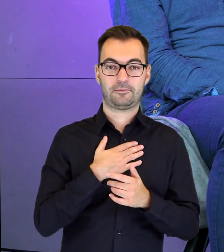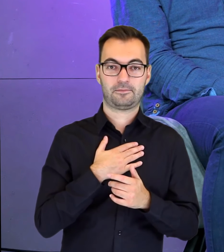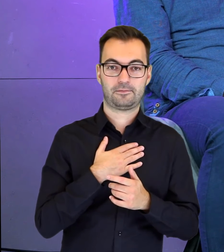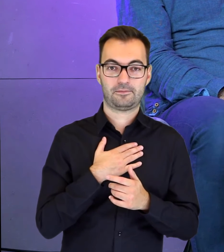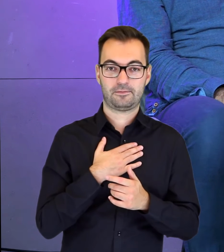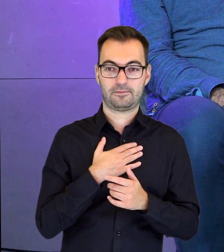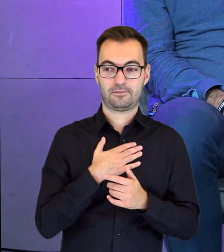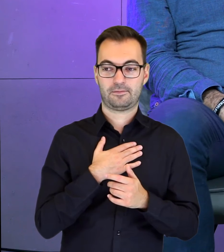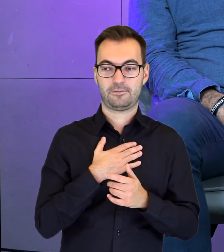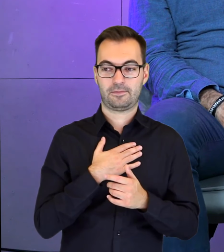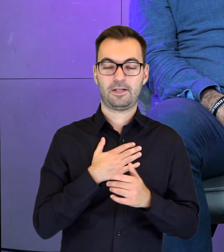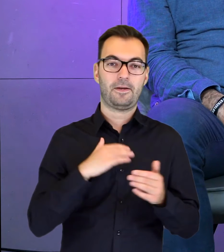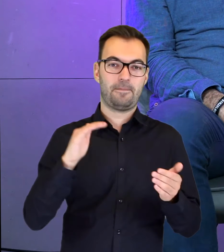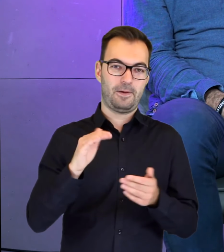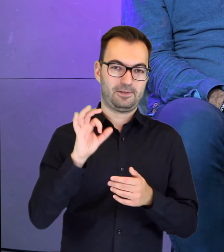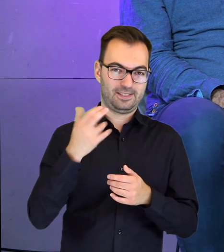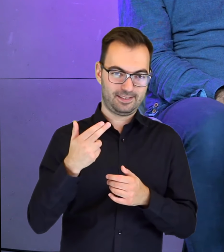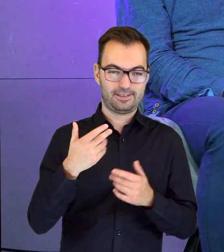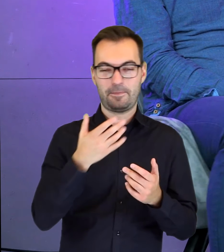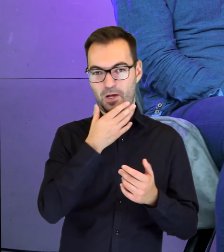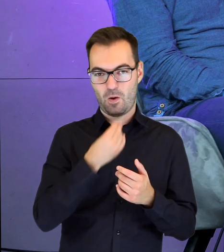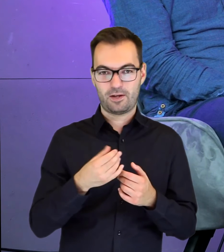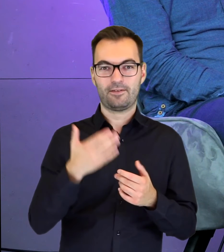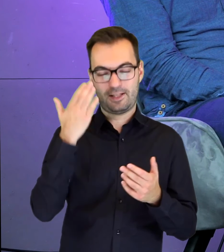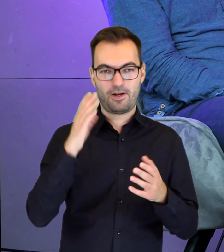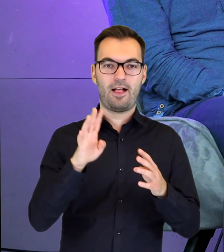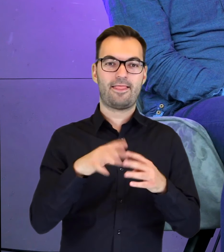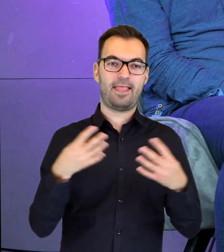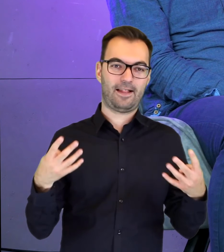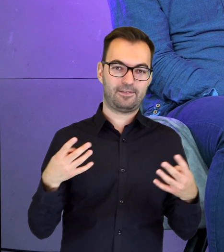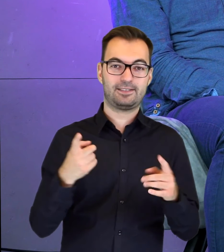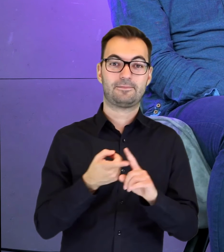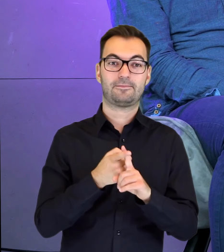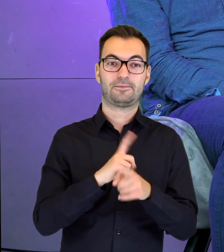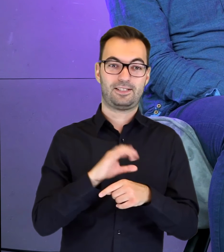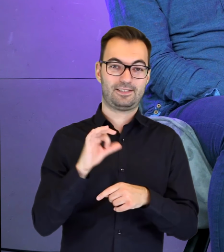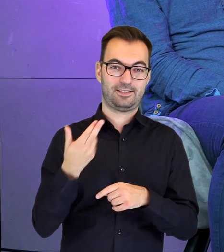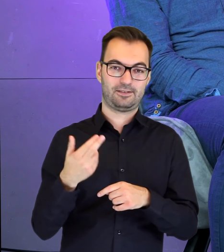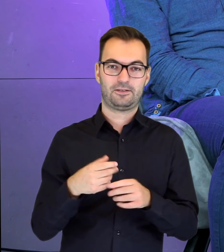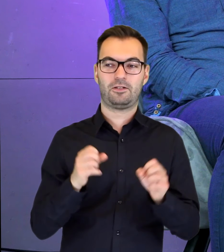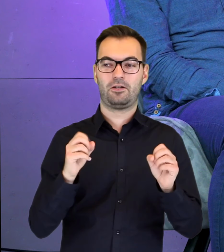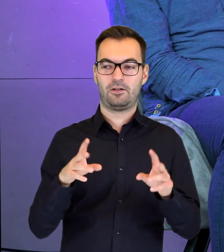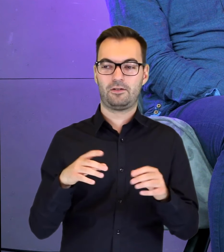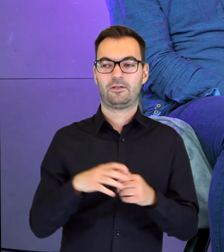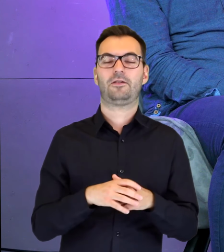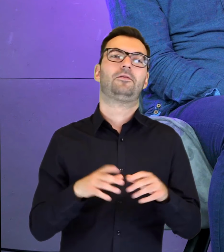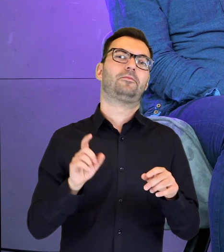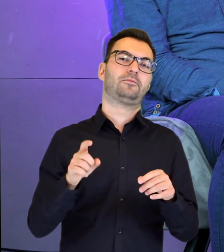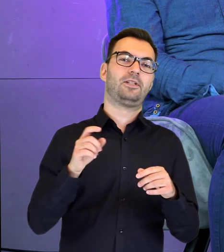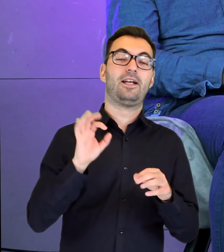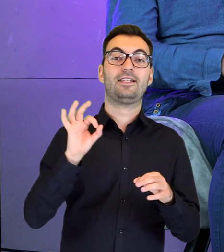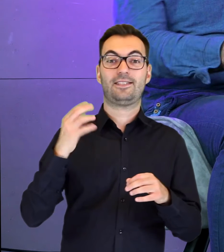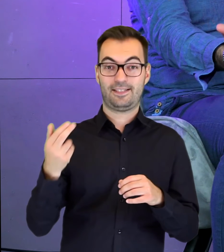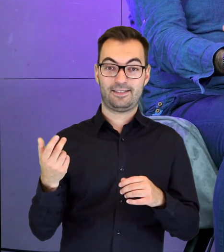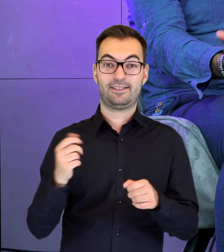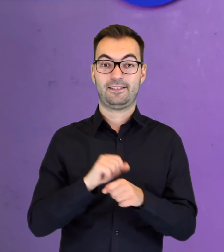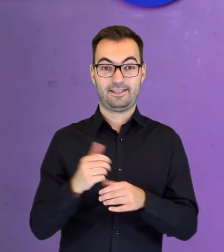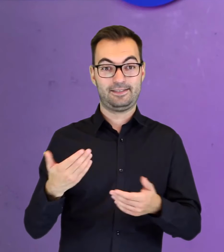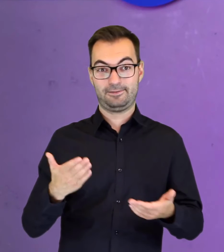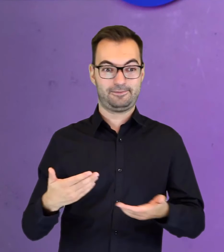czekać do 50g zdecydowanie Zgadza się ja jestem ojcem młodego Mikołajka i wiesz